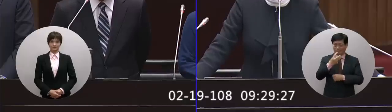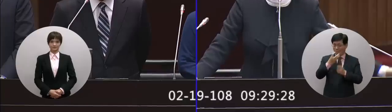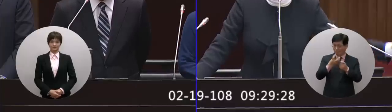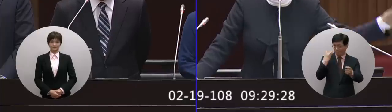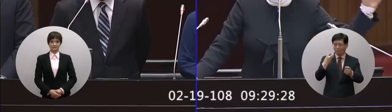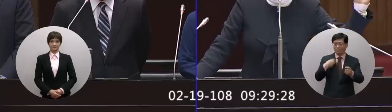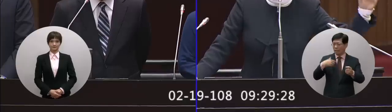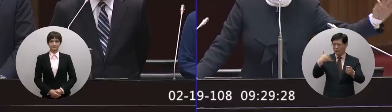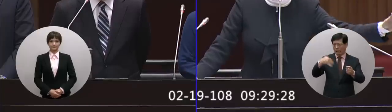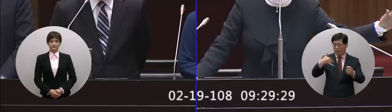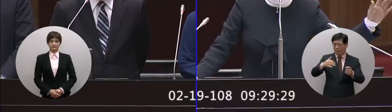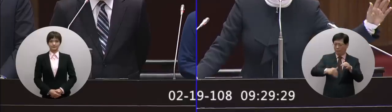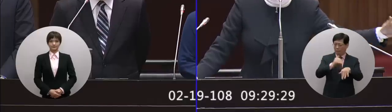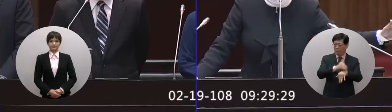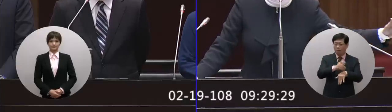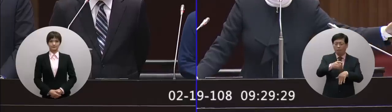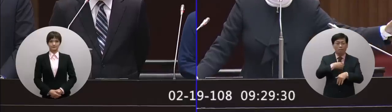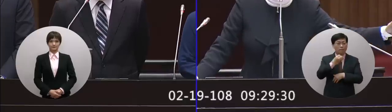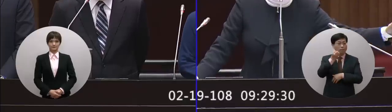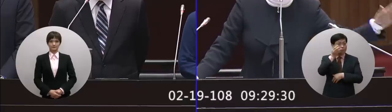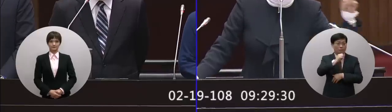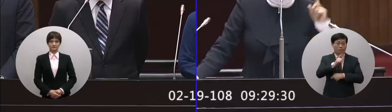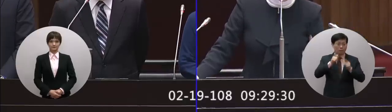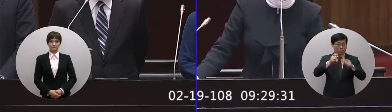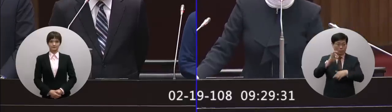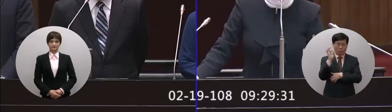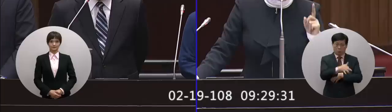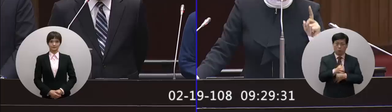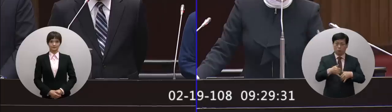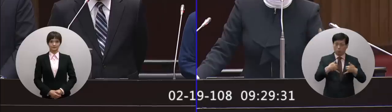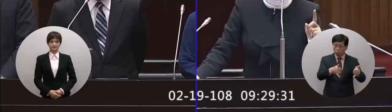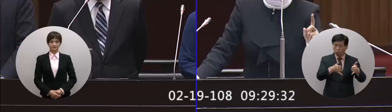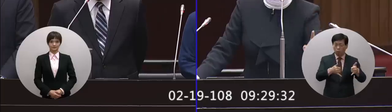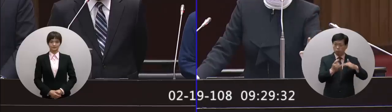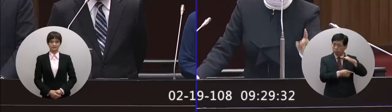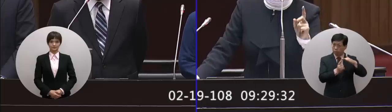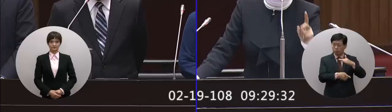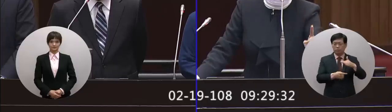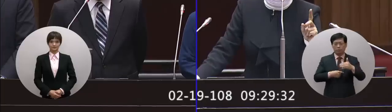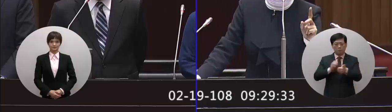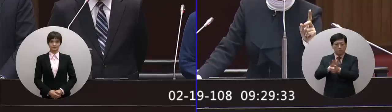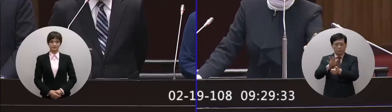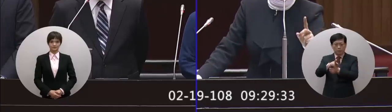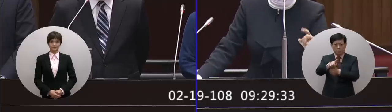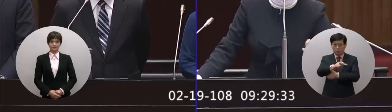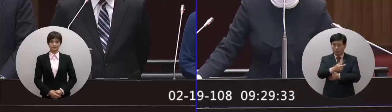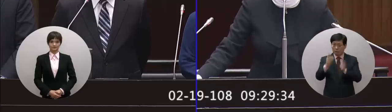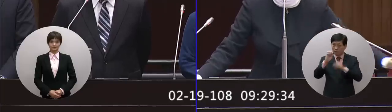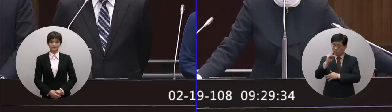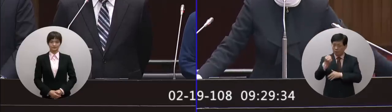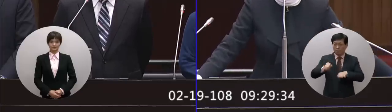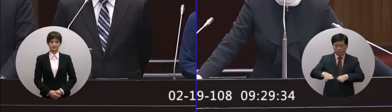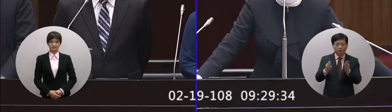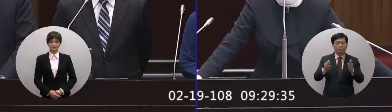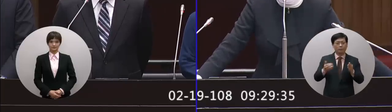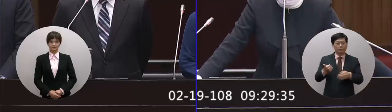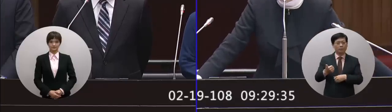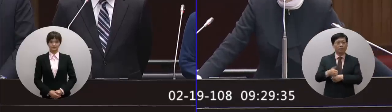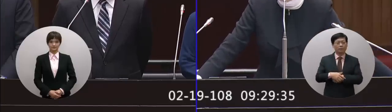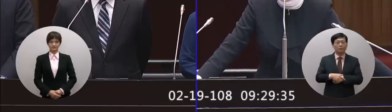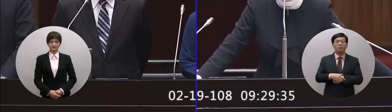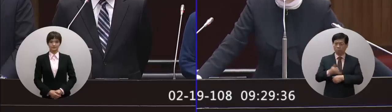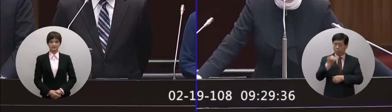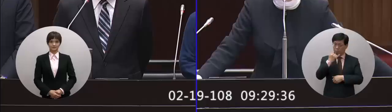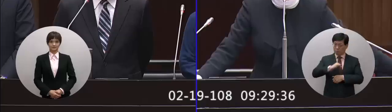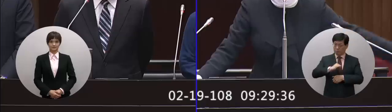30年前还没有完成的花东快速道路，作为花东居民转型正义的起点，我